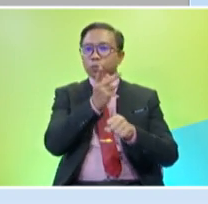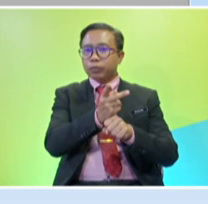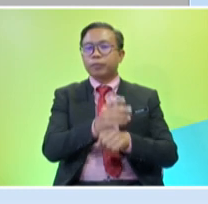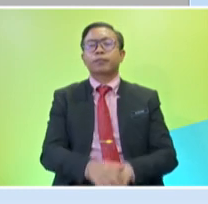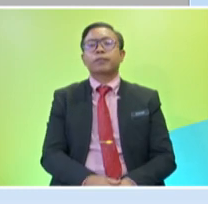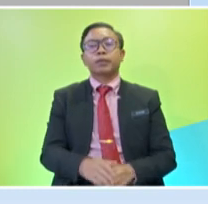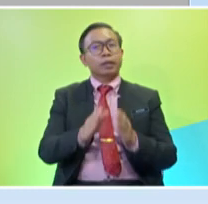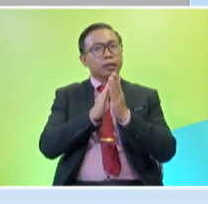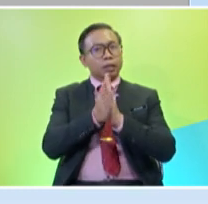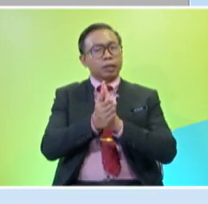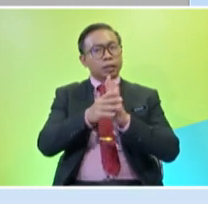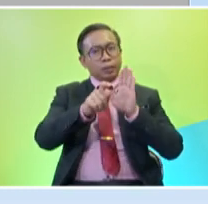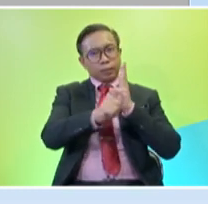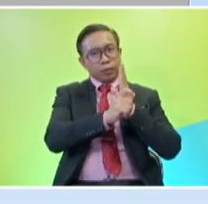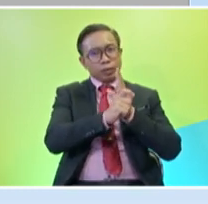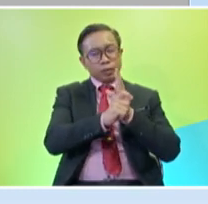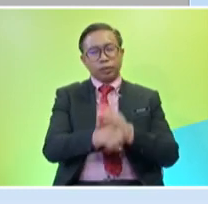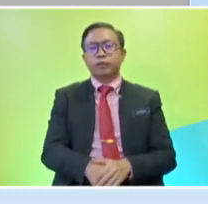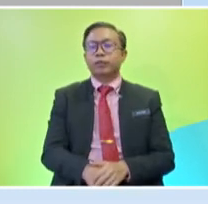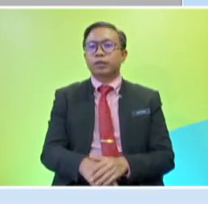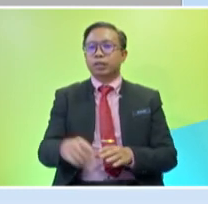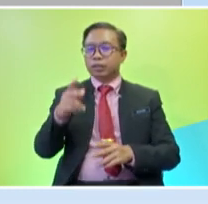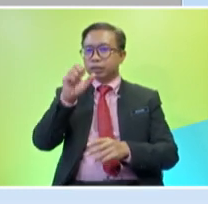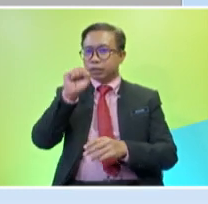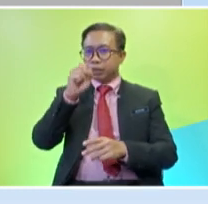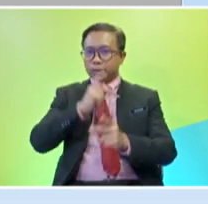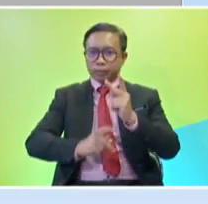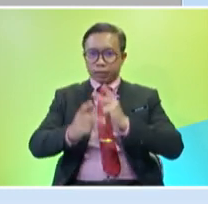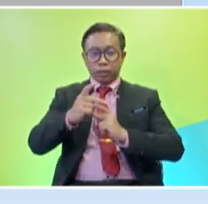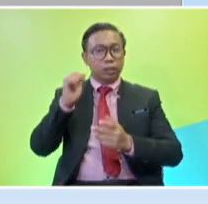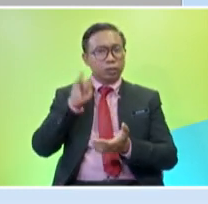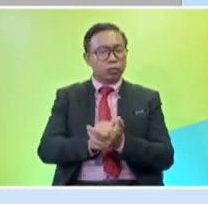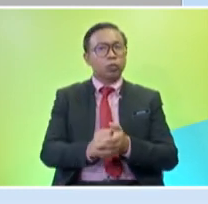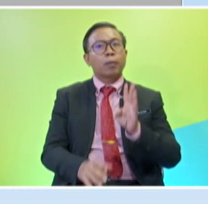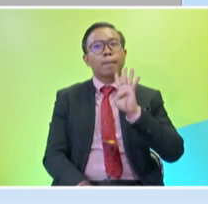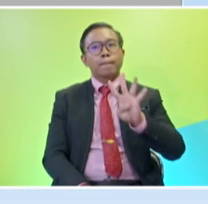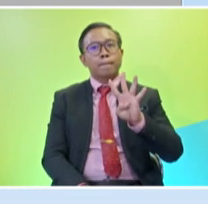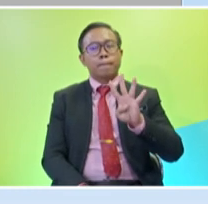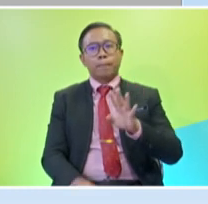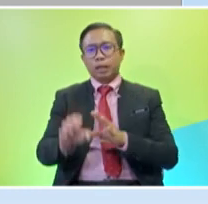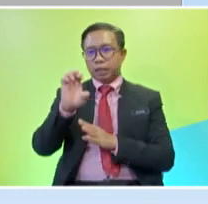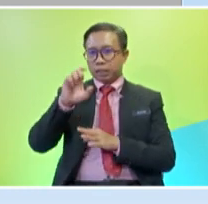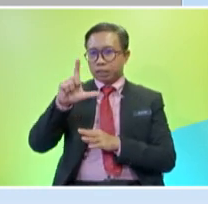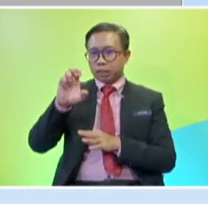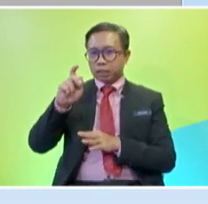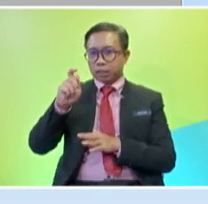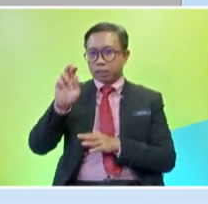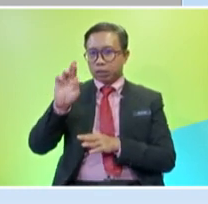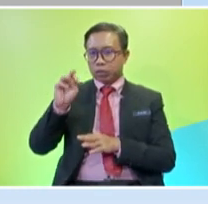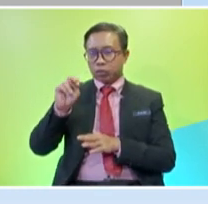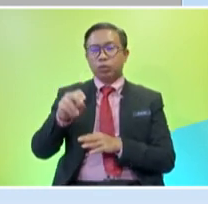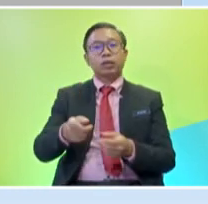Terminal positif sel kimia tersebut dan yang keempat elektron dari magnesium